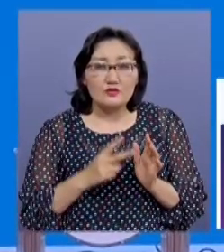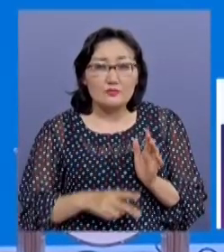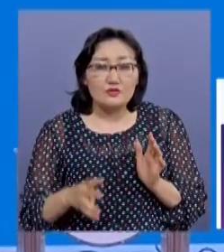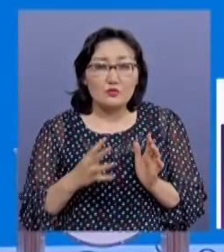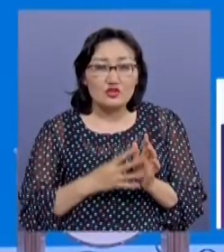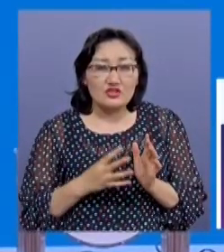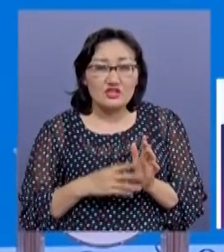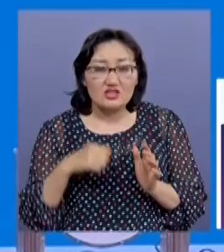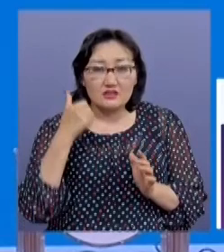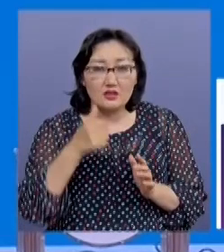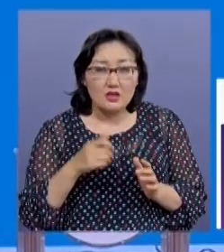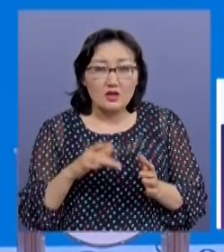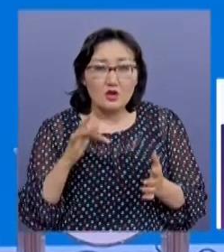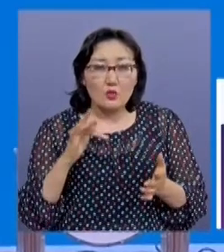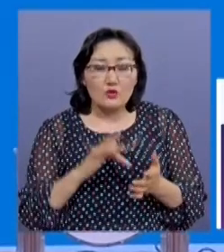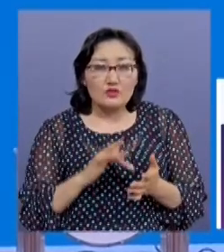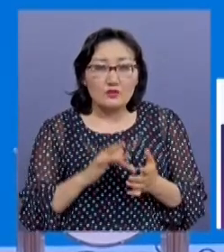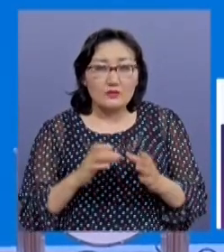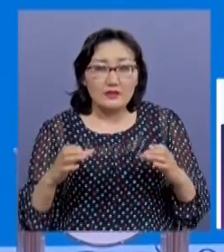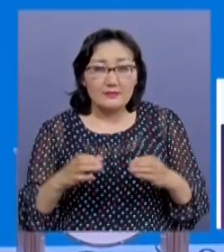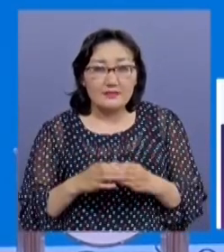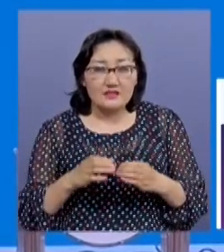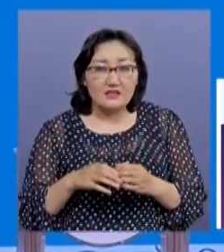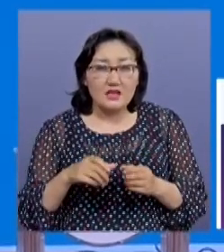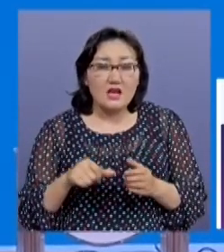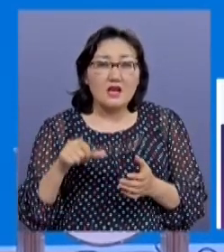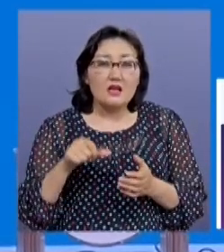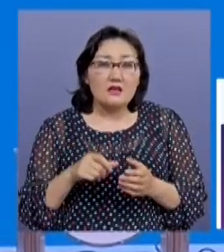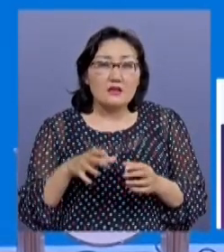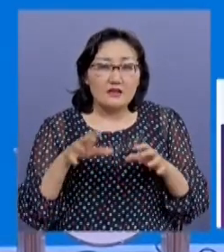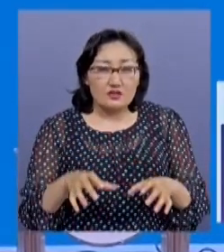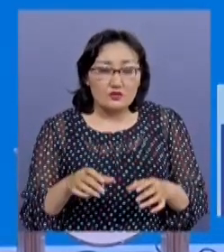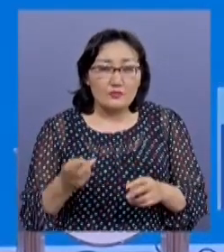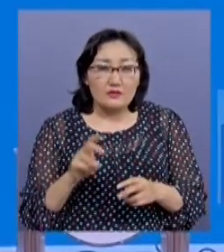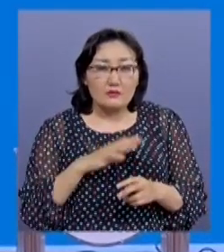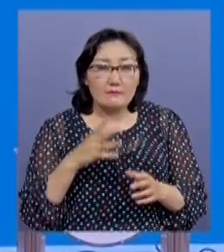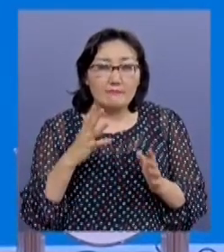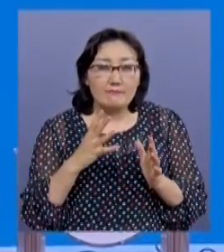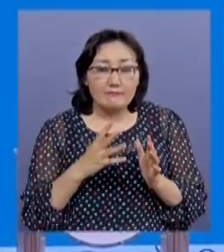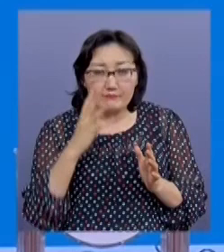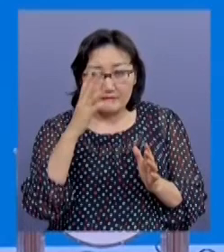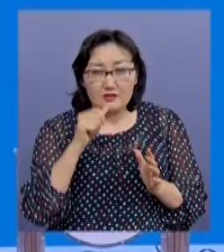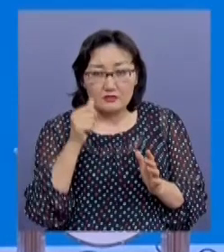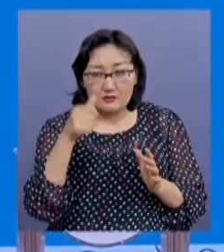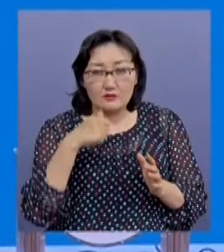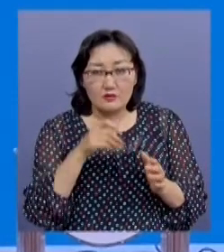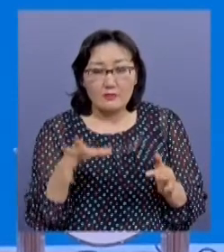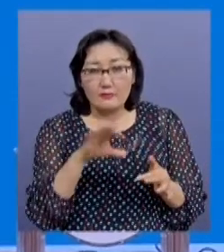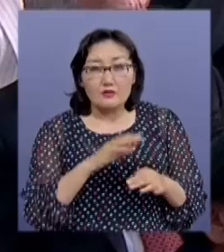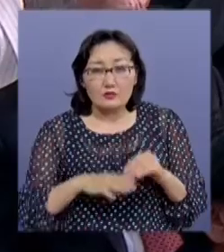1979 жылы орталық комитеттің хатшысы болып келдім. 5 жыл жұмыс істеп, бүкіл өндіріс менің қолымда